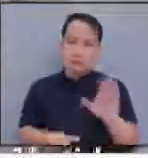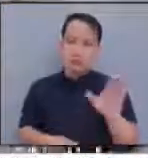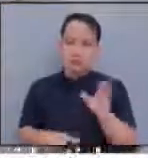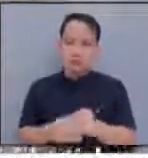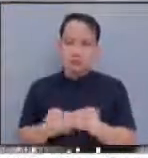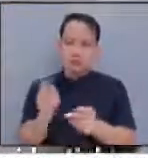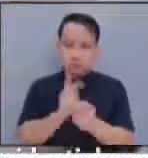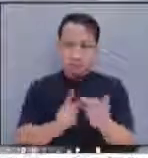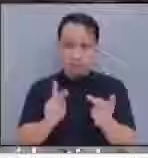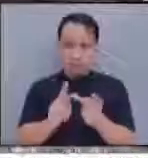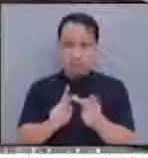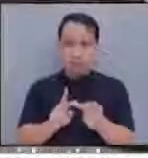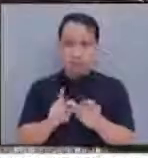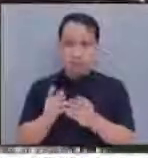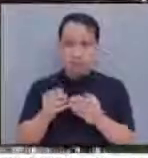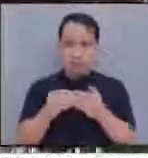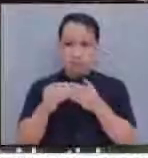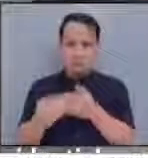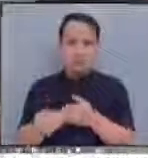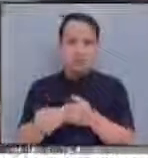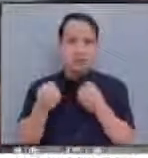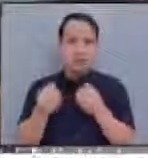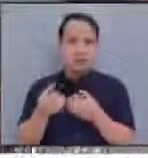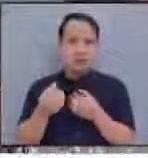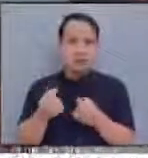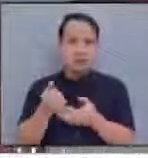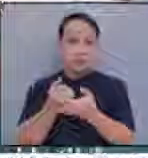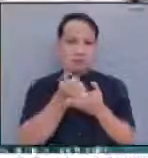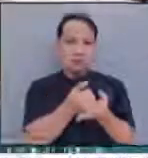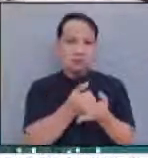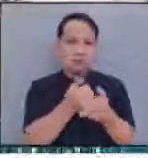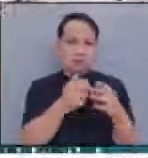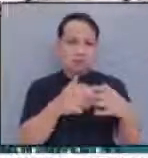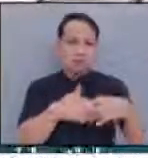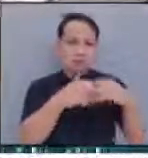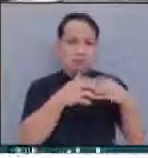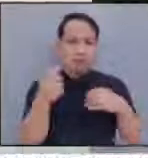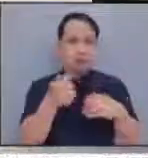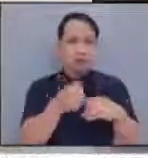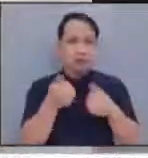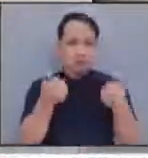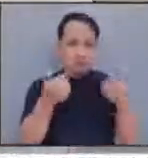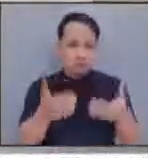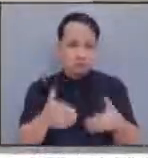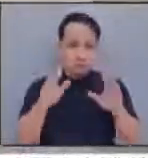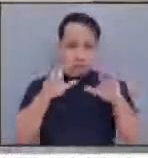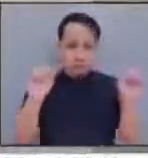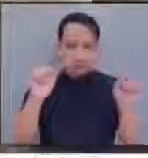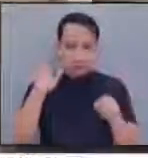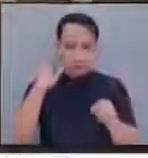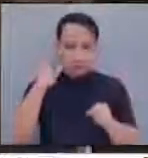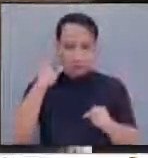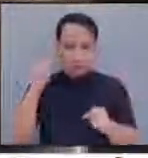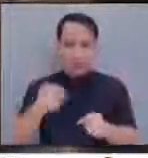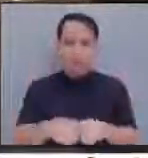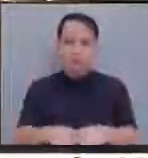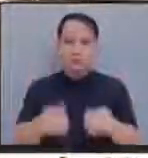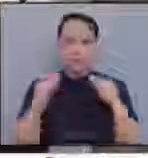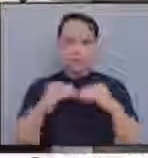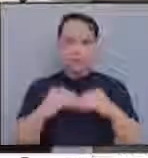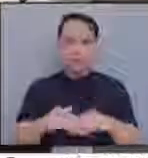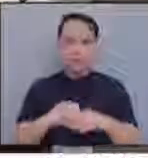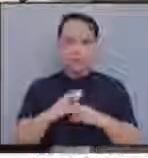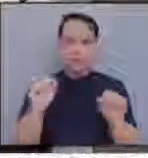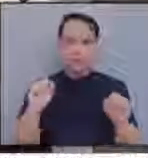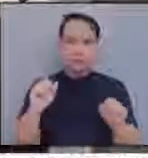kanyang naging pamumuno, marami rin namang nakamtan ukol dito ang kanyang administrasyon. Sa ilalim naman ng panunungkulan ni Noy